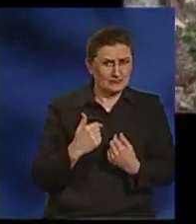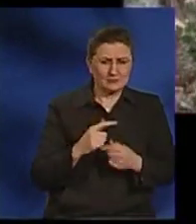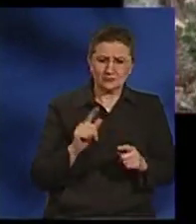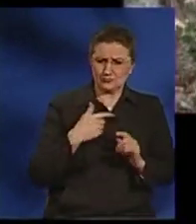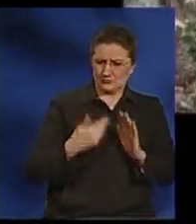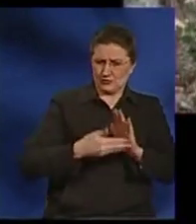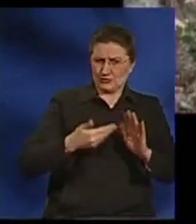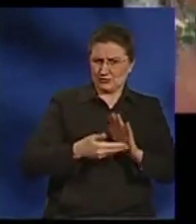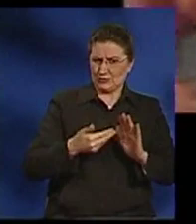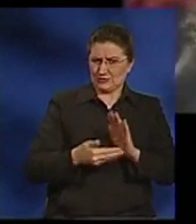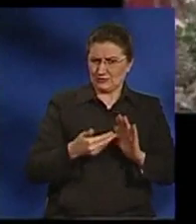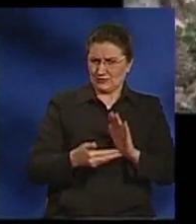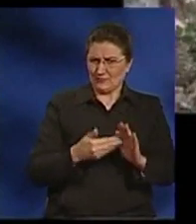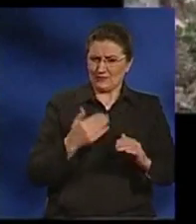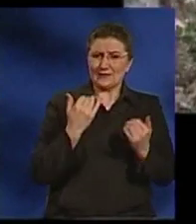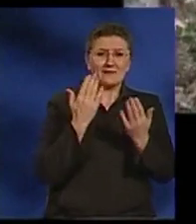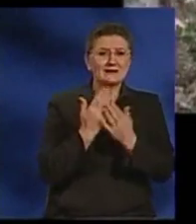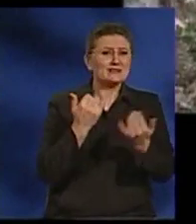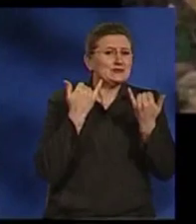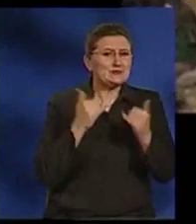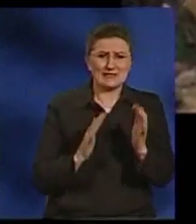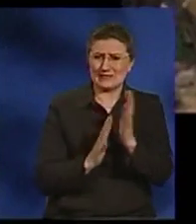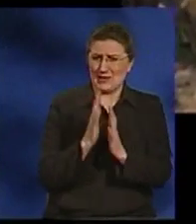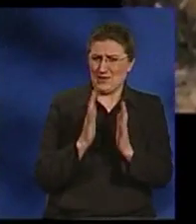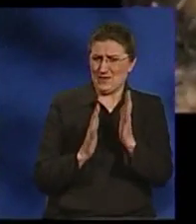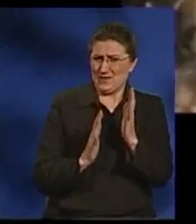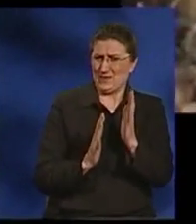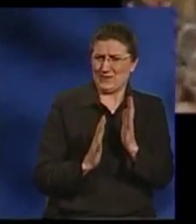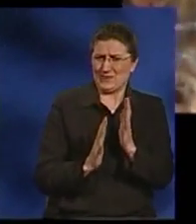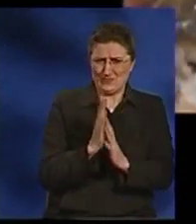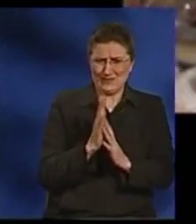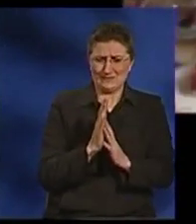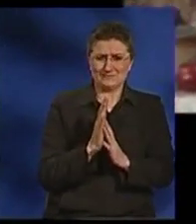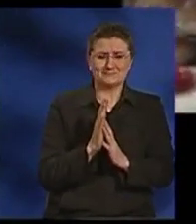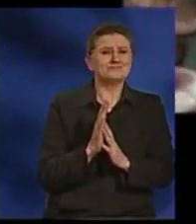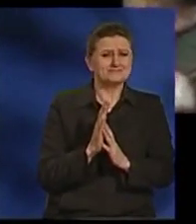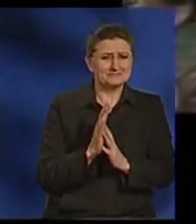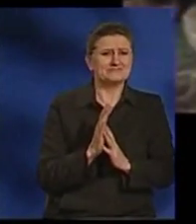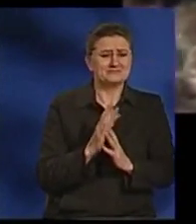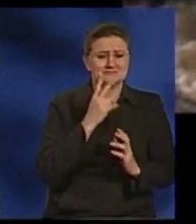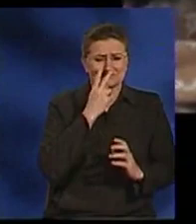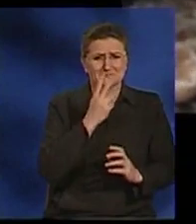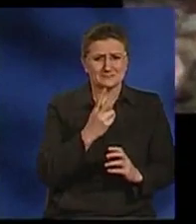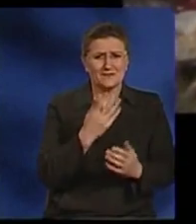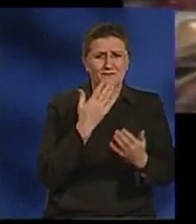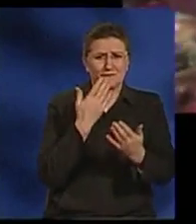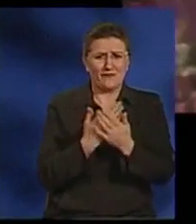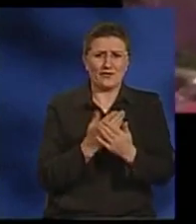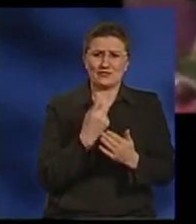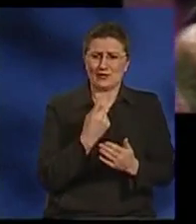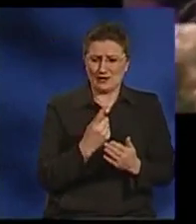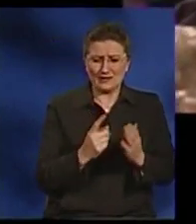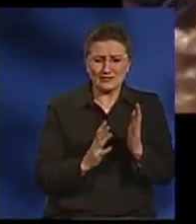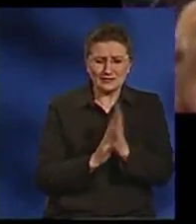о чем это он? У для вас есть чудесный корень поразительных свойств. Ну разве о все расскажешь? Вот только одно